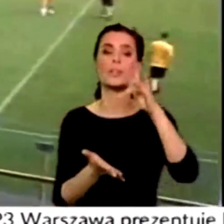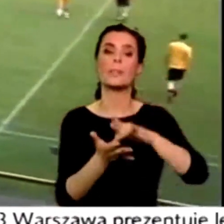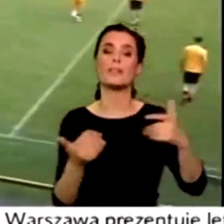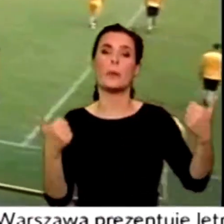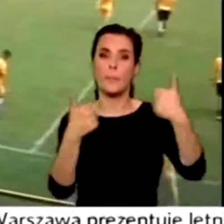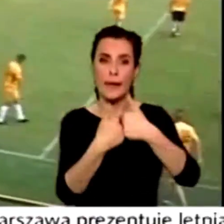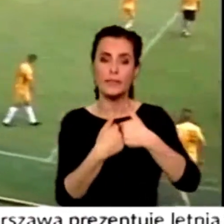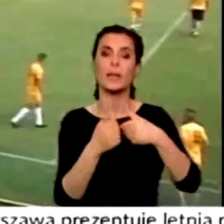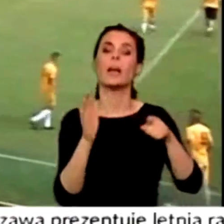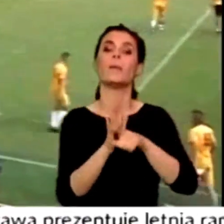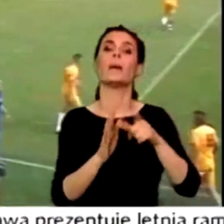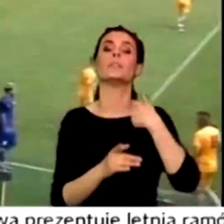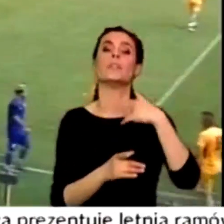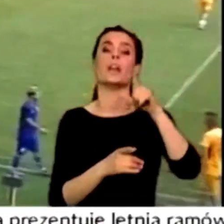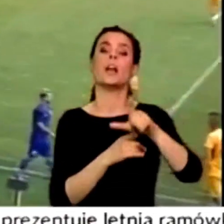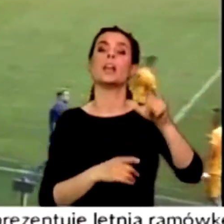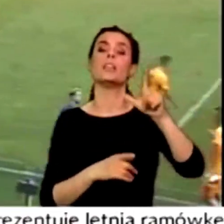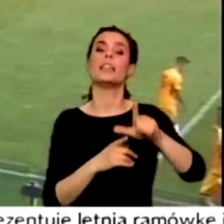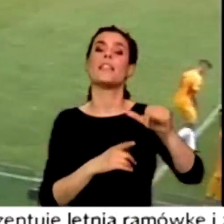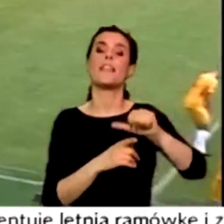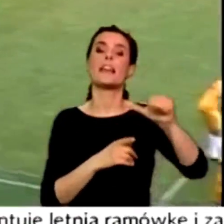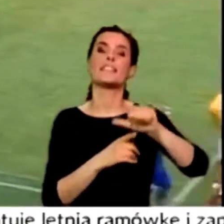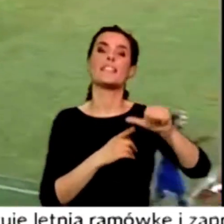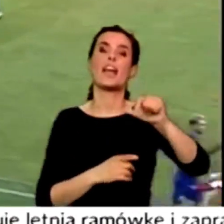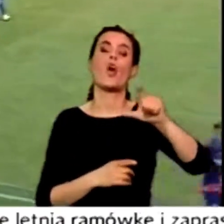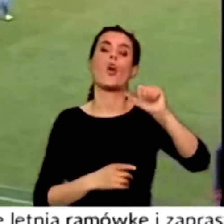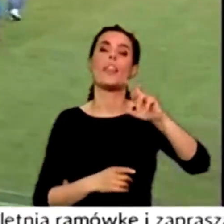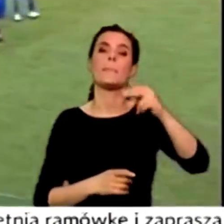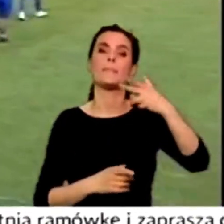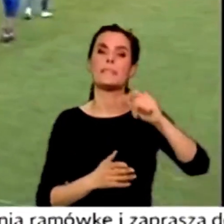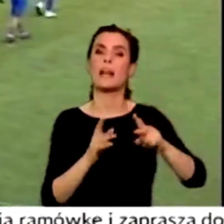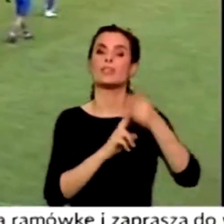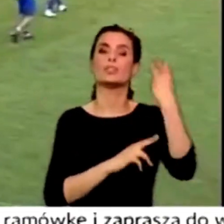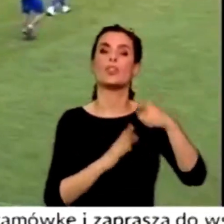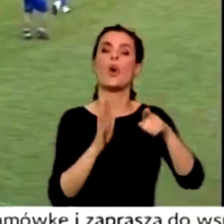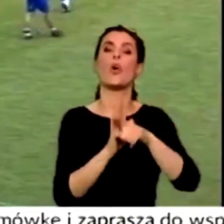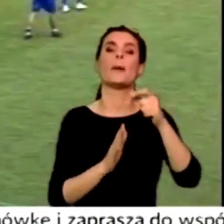Polski będzie 11 lipca zwycięzca meczu Broni Radom z Pogonią Grodzisk Mazowiecki.